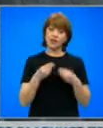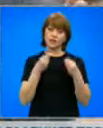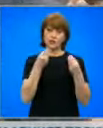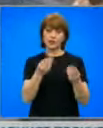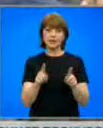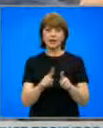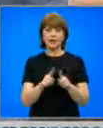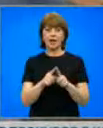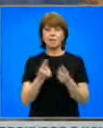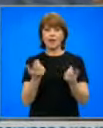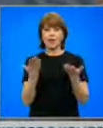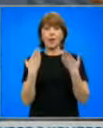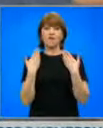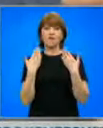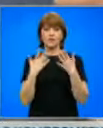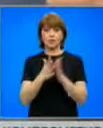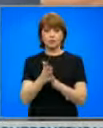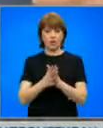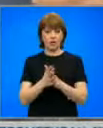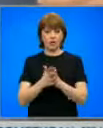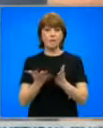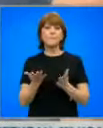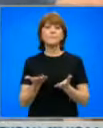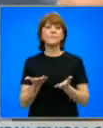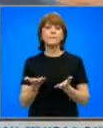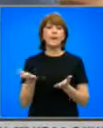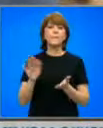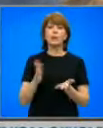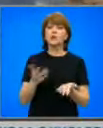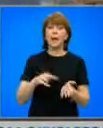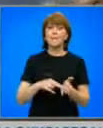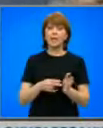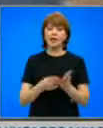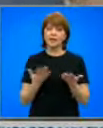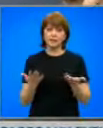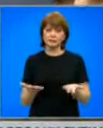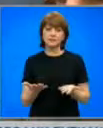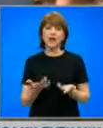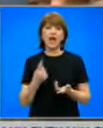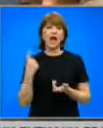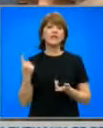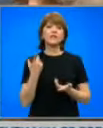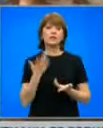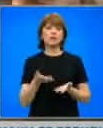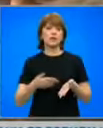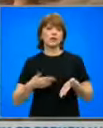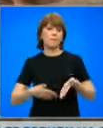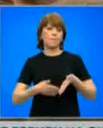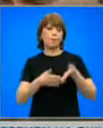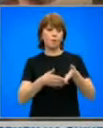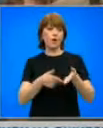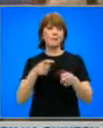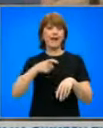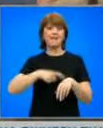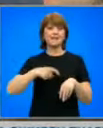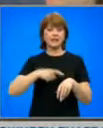на хората. Какво планираме след това? Другото, което единственото можем да направим, е да помогнем на най-засегнатите от тези цени, поне